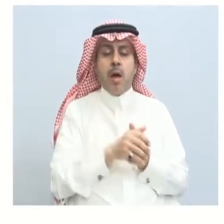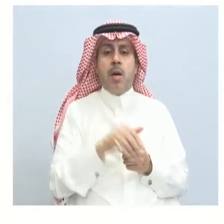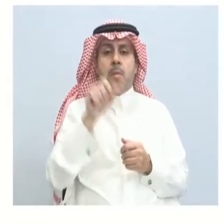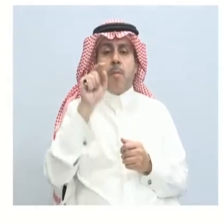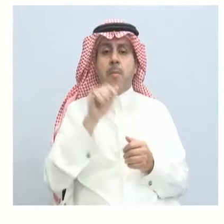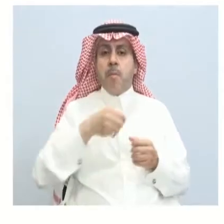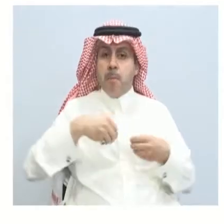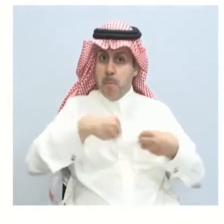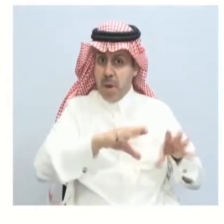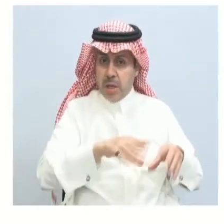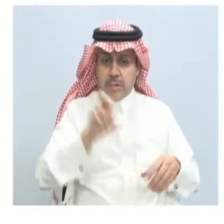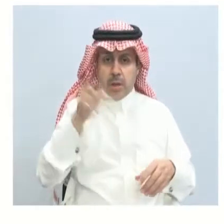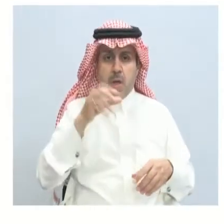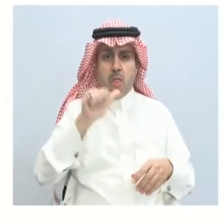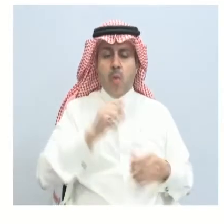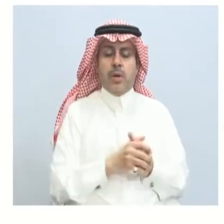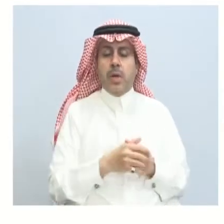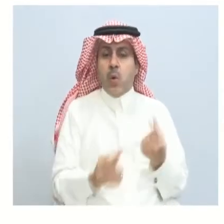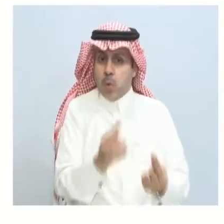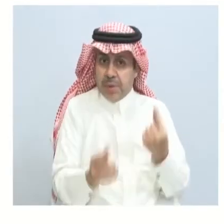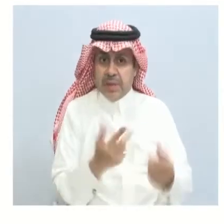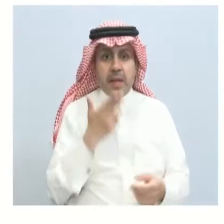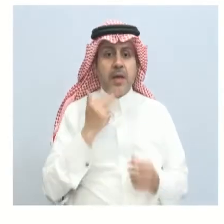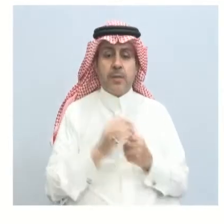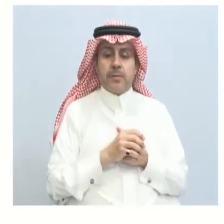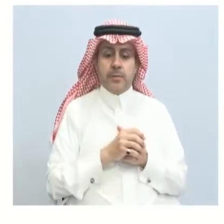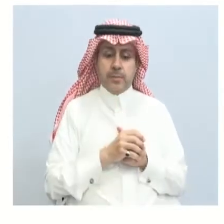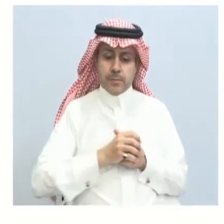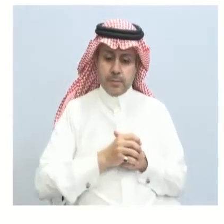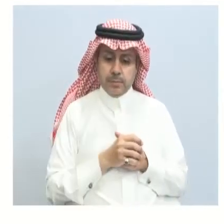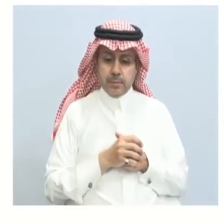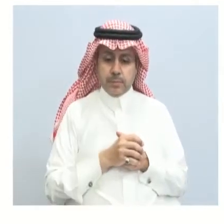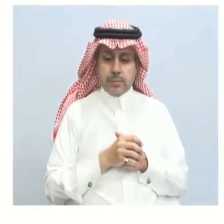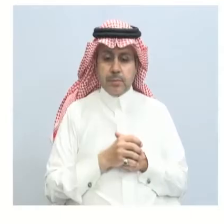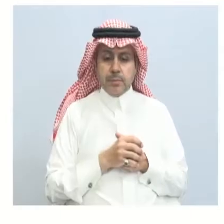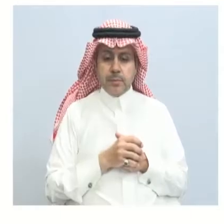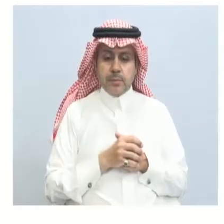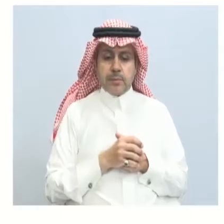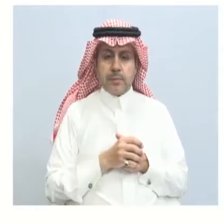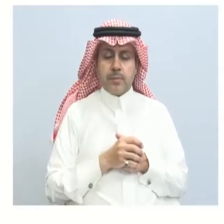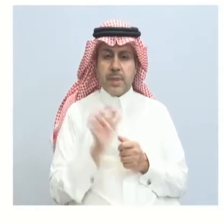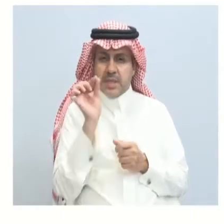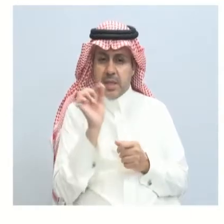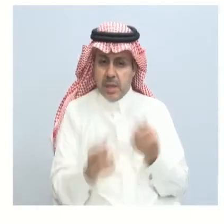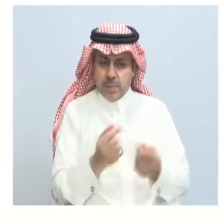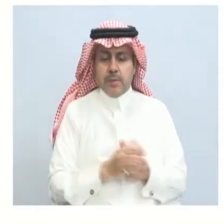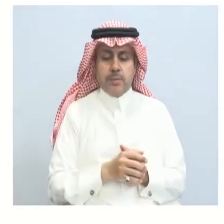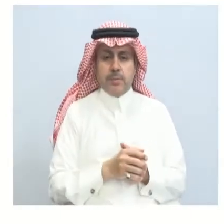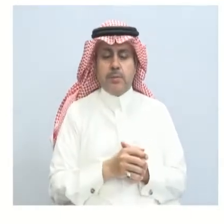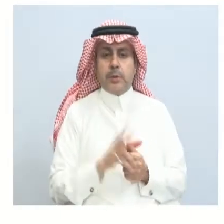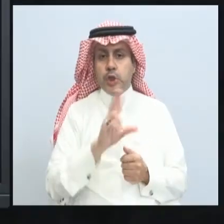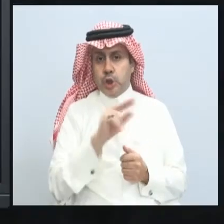نويبه خير لماذا لتصغير لتصغير نابته لتصغير نابته فهذا شيء